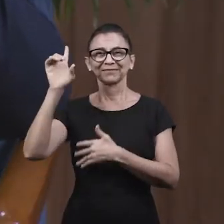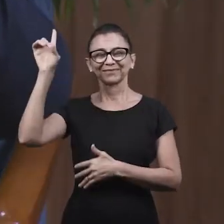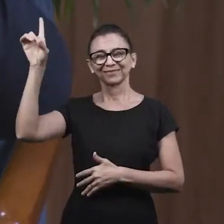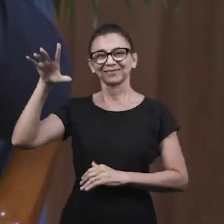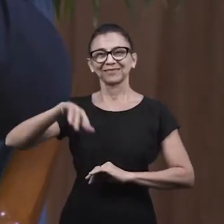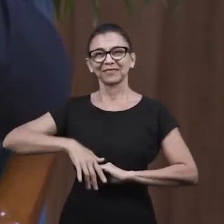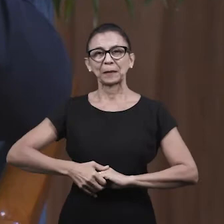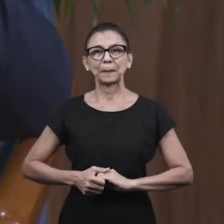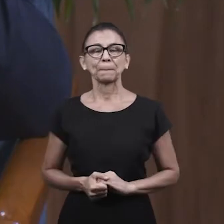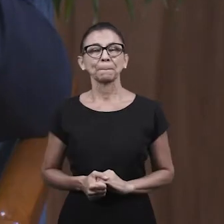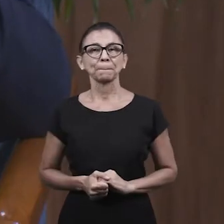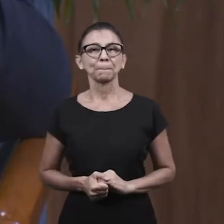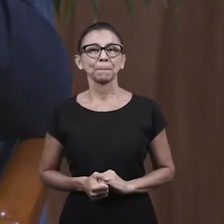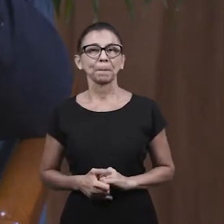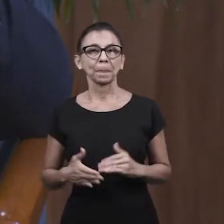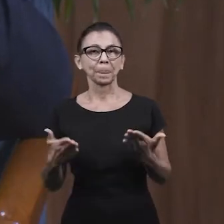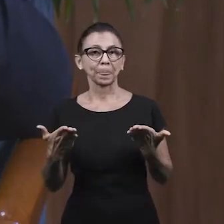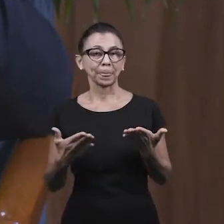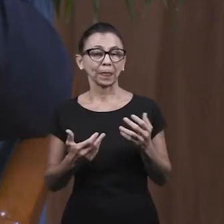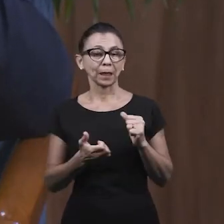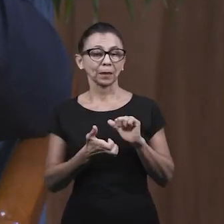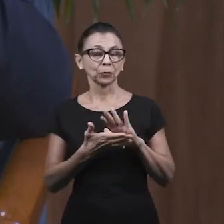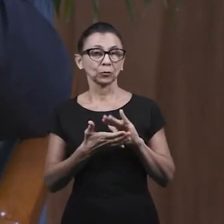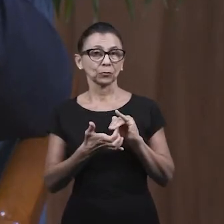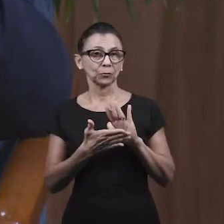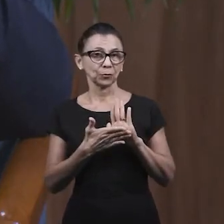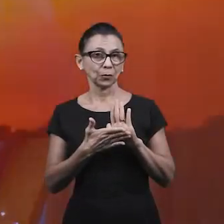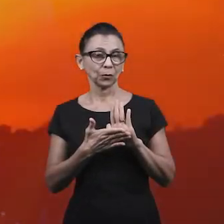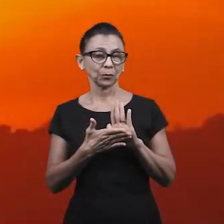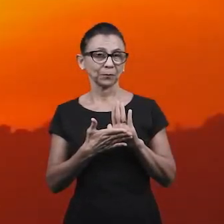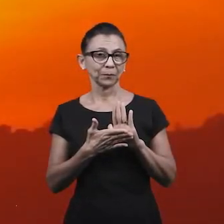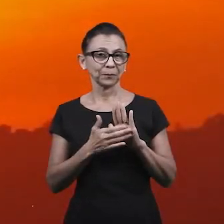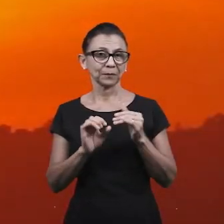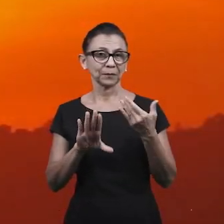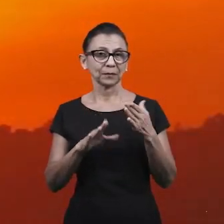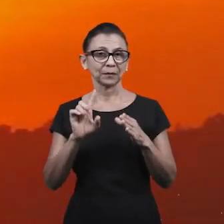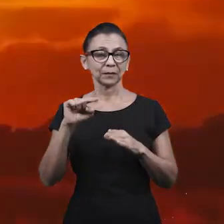Louange. Et na sequência, você assiste au quadro Perfeito Louvor.